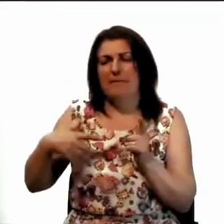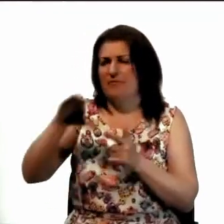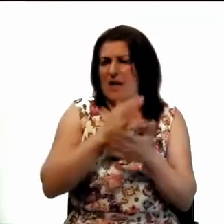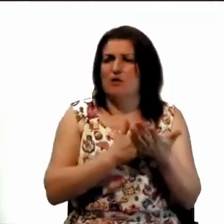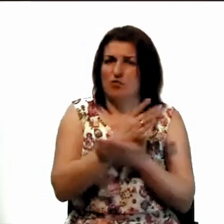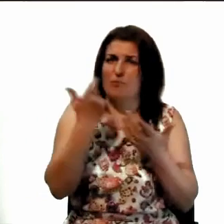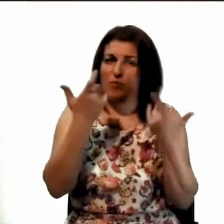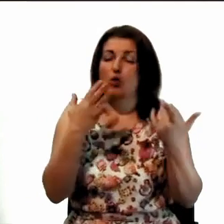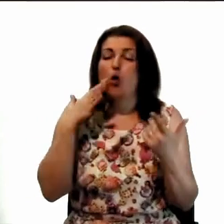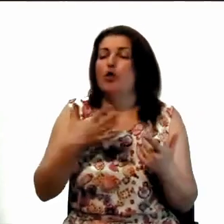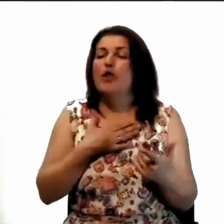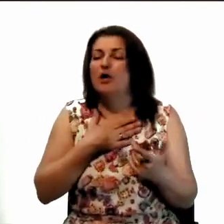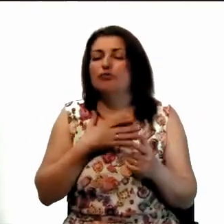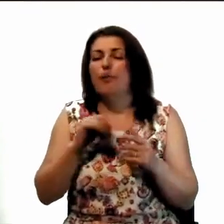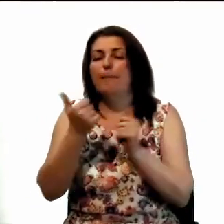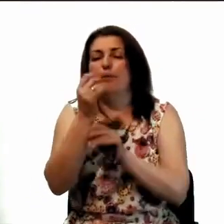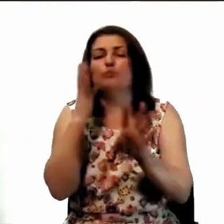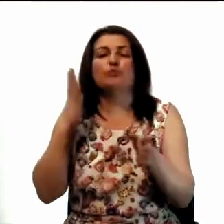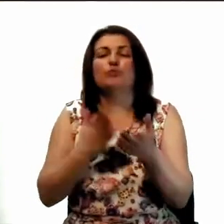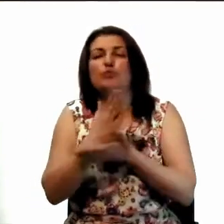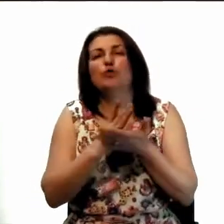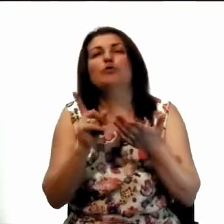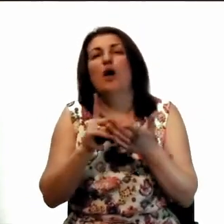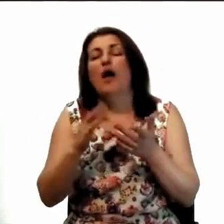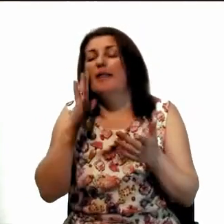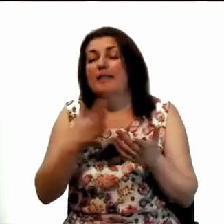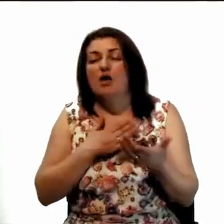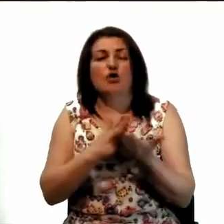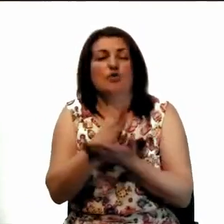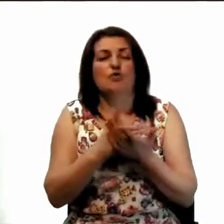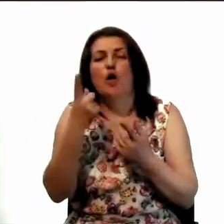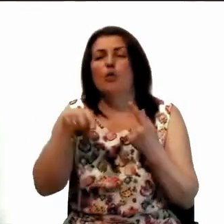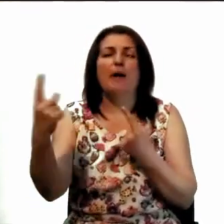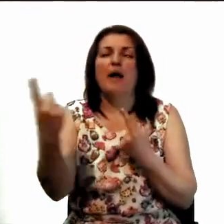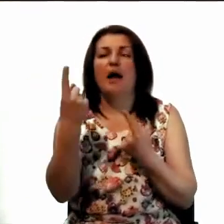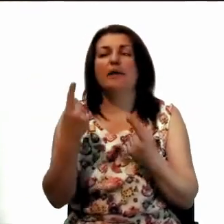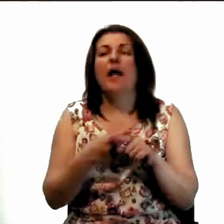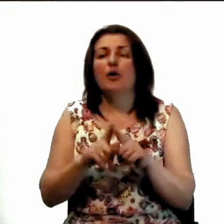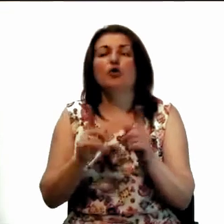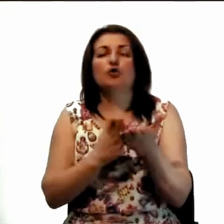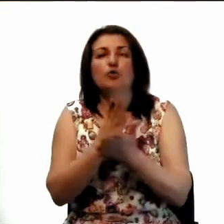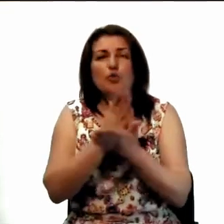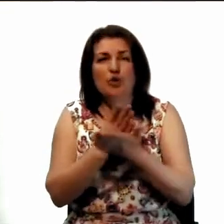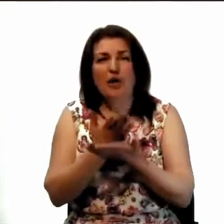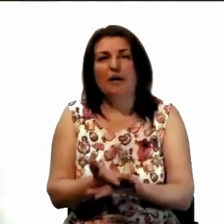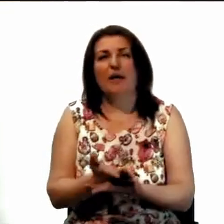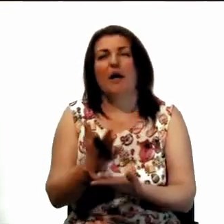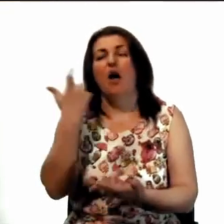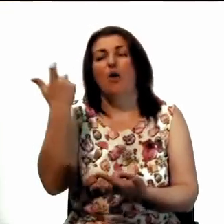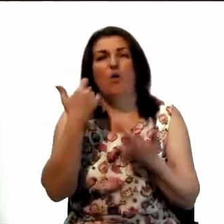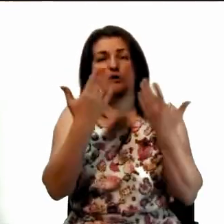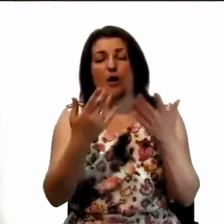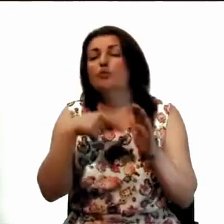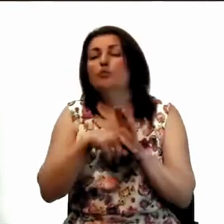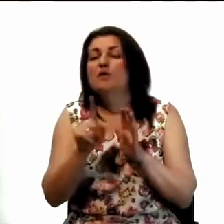наше приоритетное служение, наше служение номер один, это служение Господу.